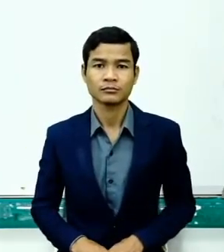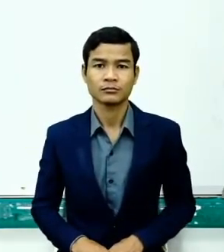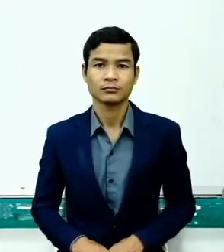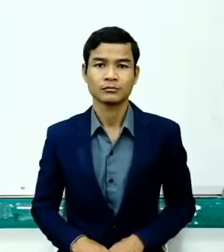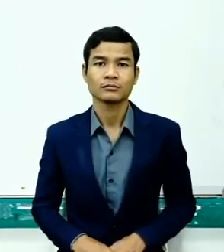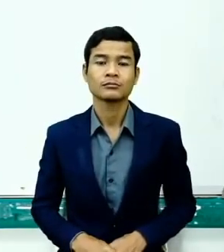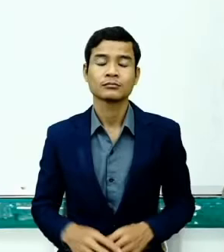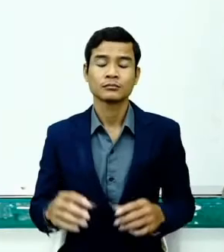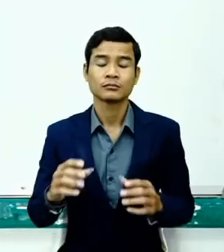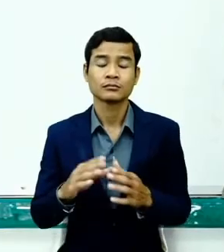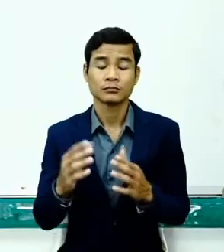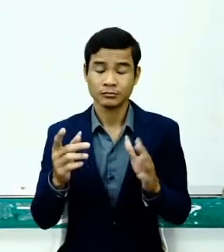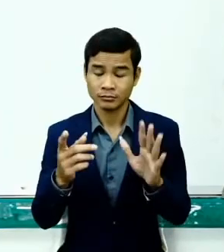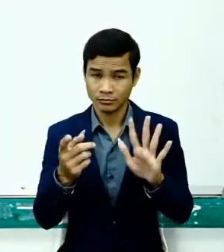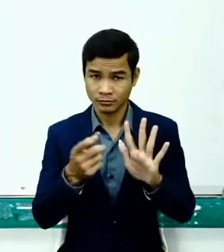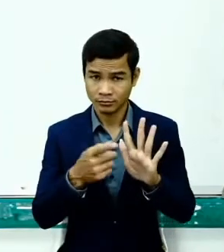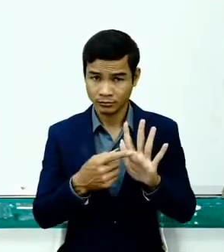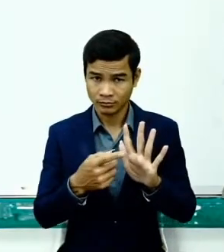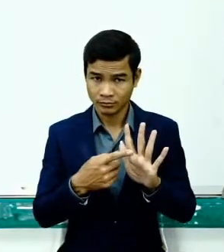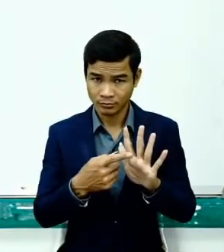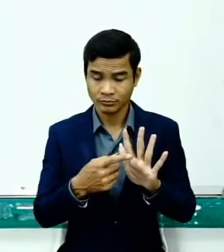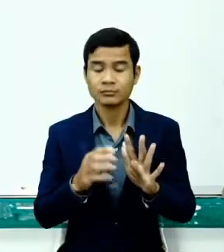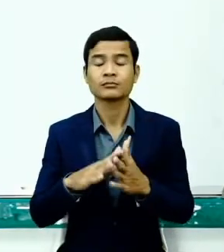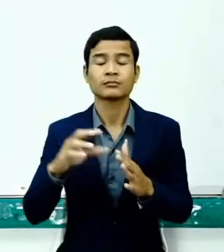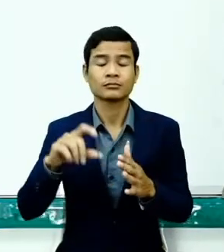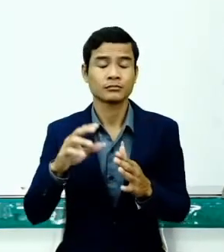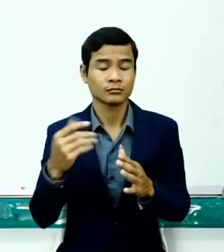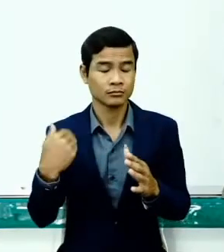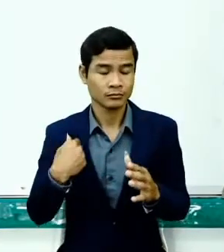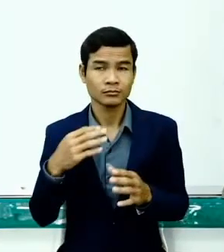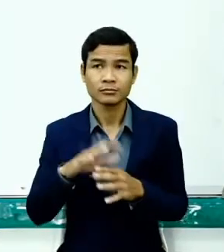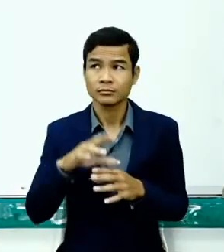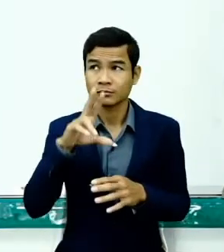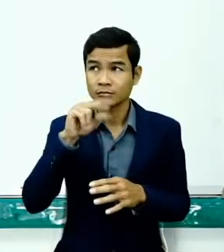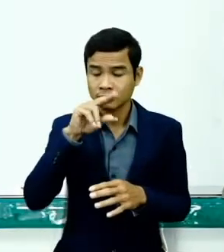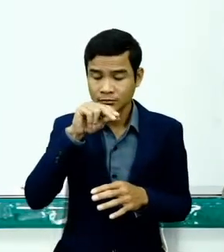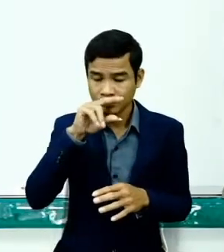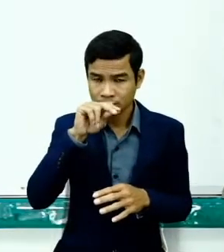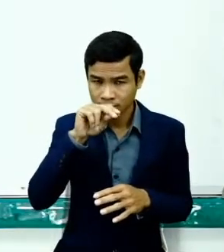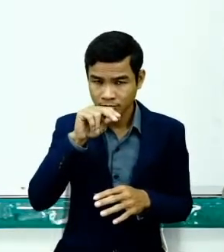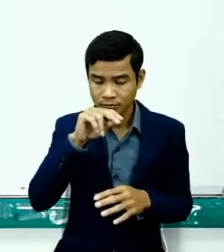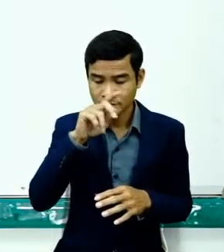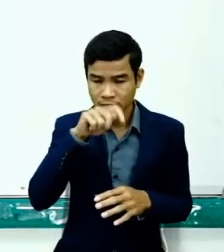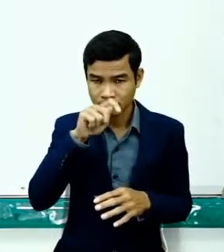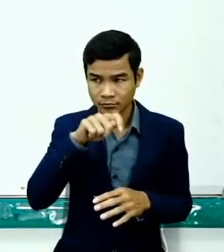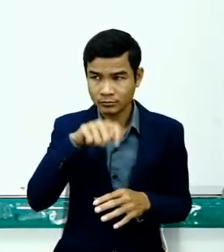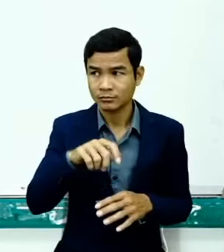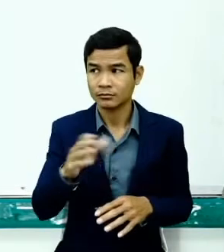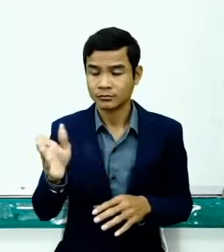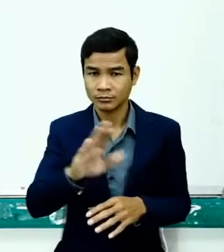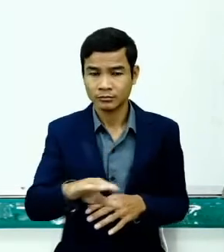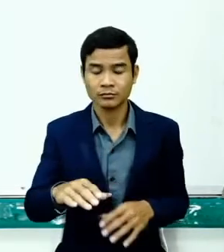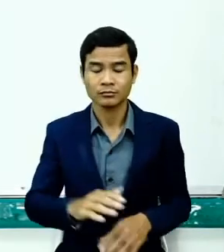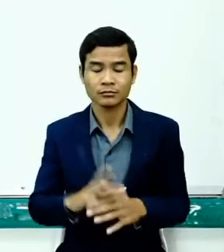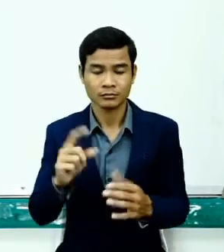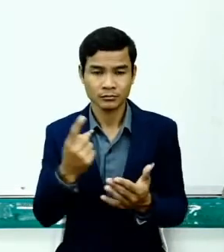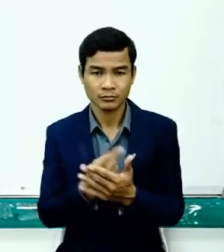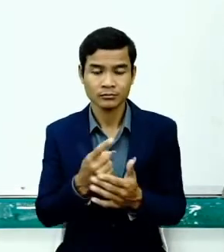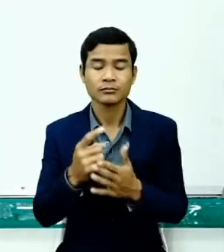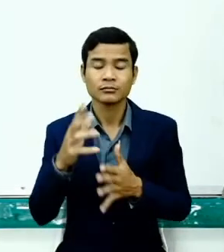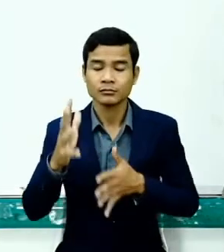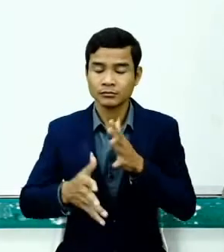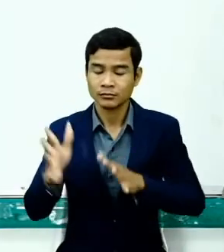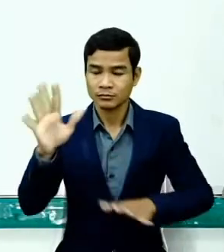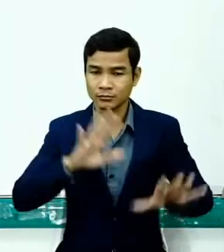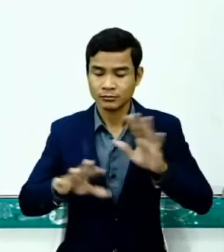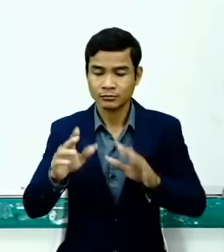ចានេះគឺជាស្រអើដូចជាពាក្យកើកើកើចាកើកើគឺជាសត្វសត្វមន់អរគុណកូនកូនដែលបានចូលរួមធ្វើកាយវិការ